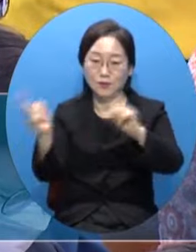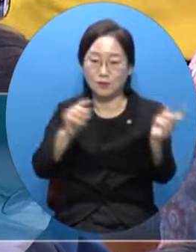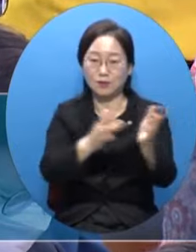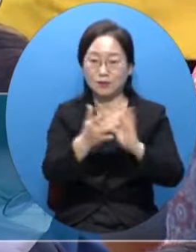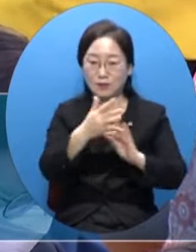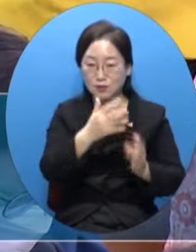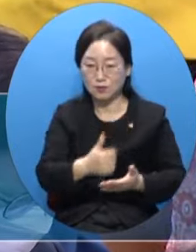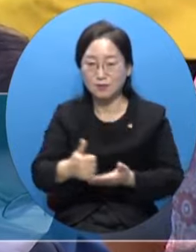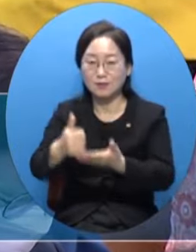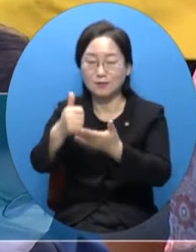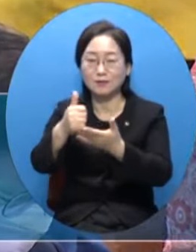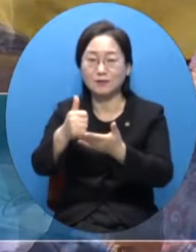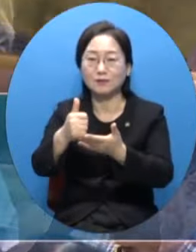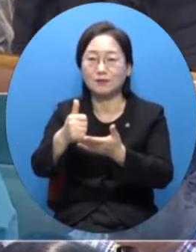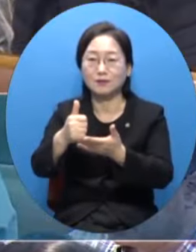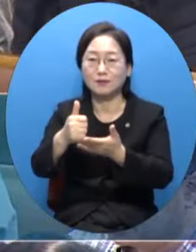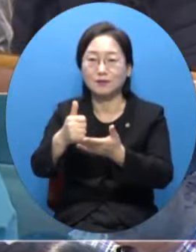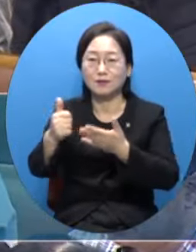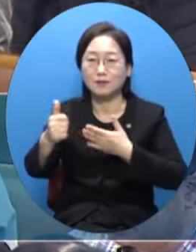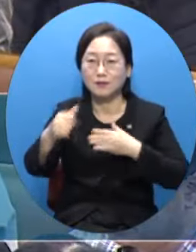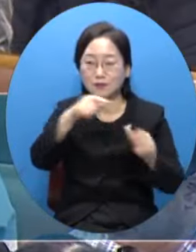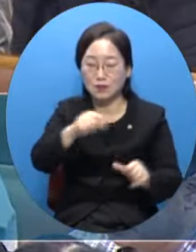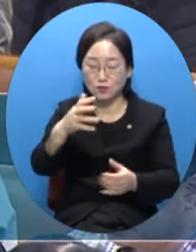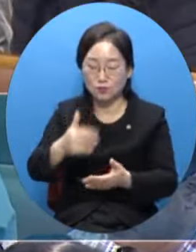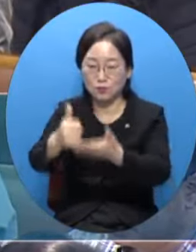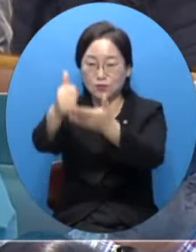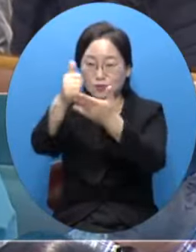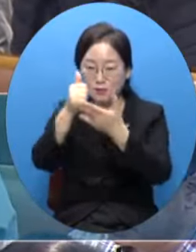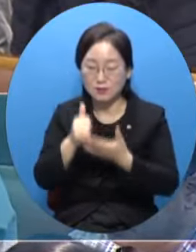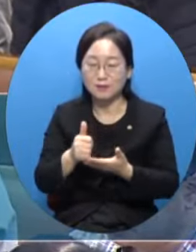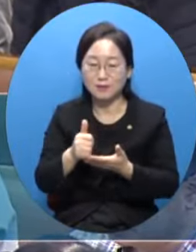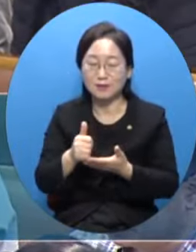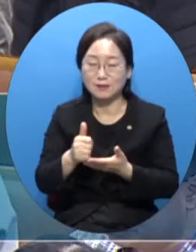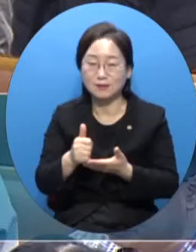부활하신 예수님을 제 구주로 모셔드립니다.